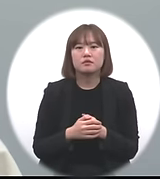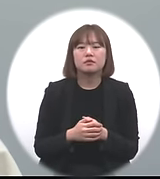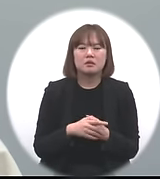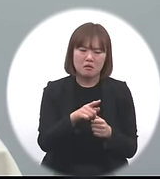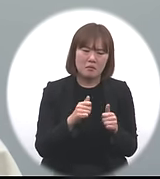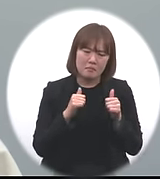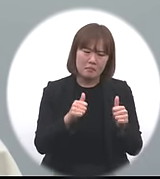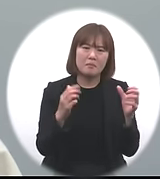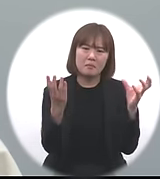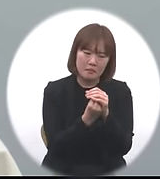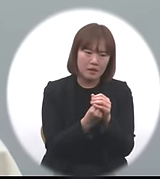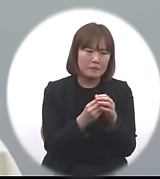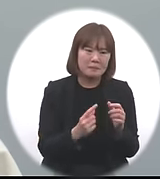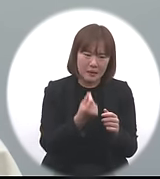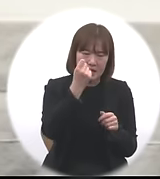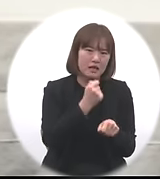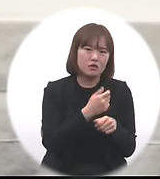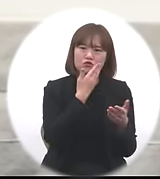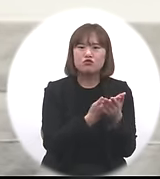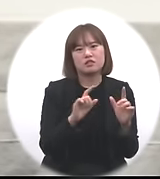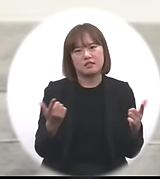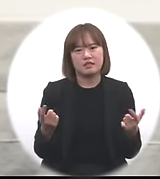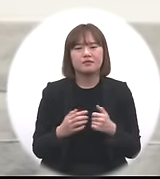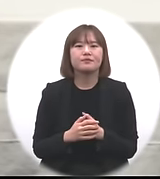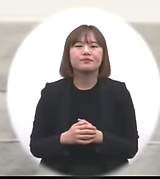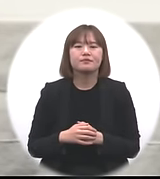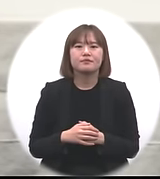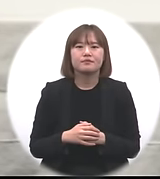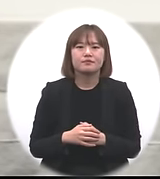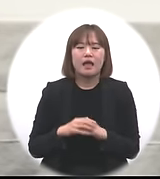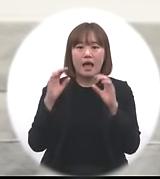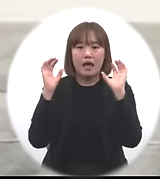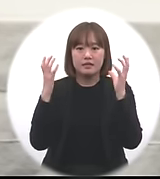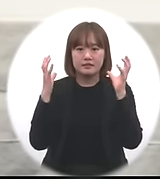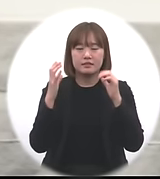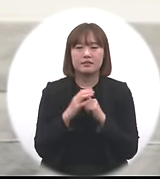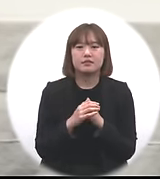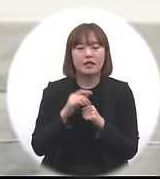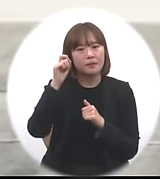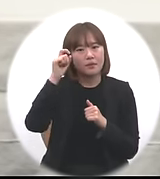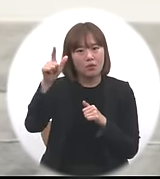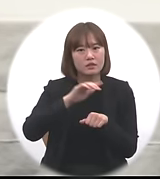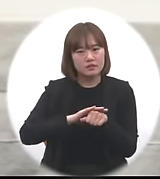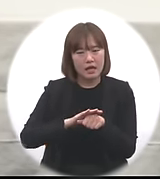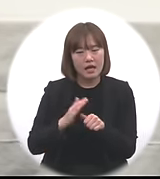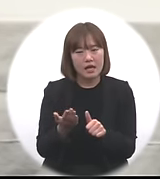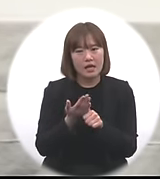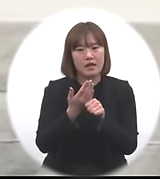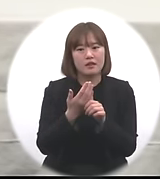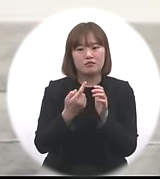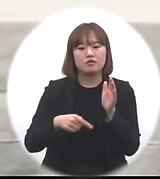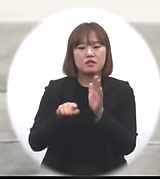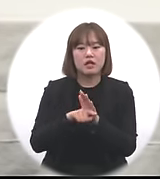맞춘다고 뭔가 세상이 달라지는 게 있는 건 아니거든요. 그래서 애들이 똑똑하게 자라는 걸 방해하려면